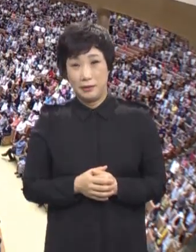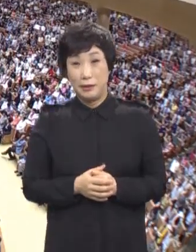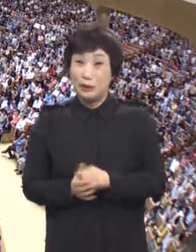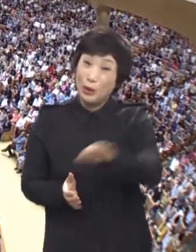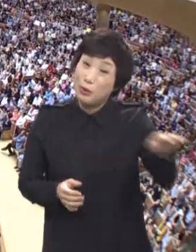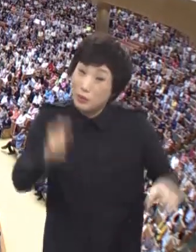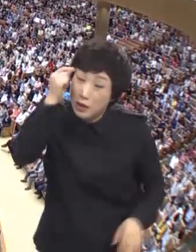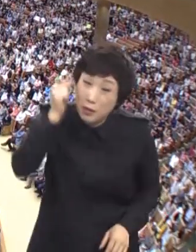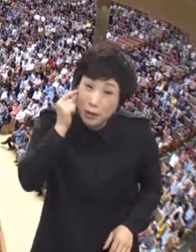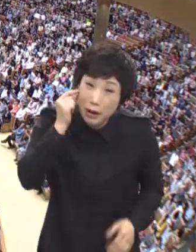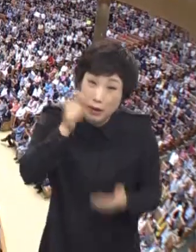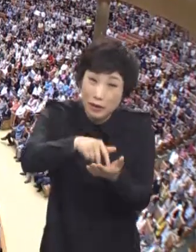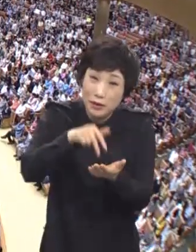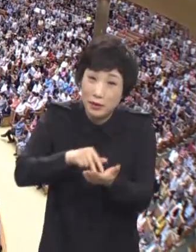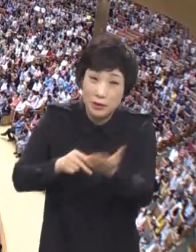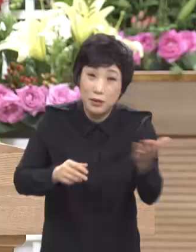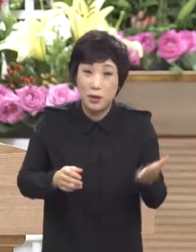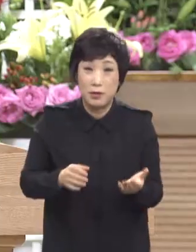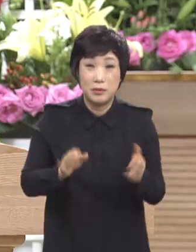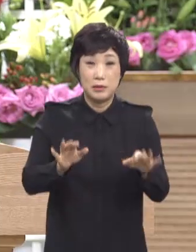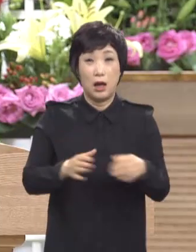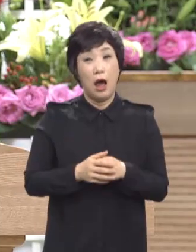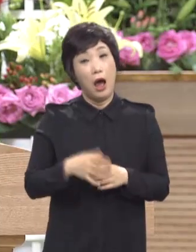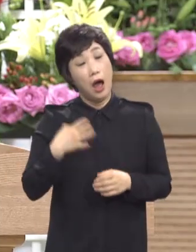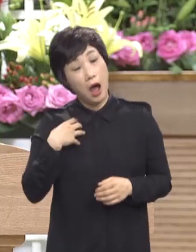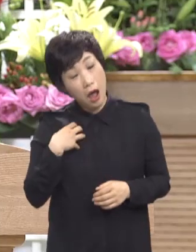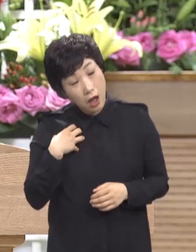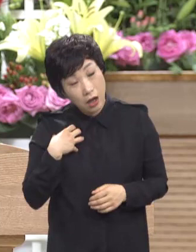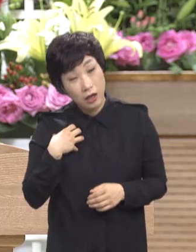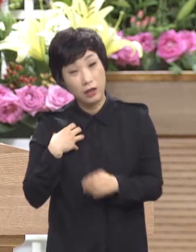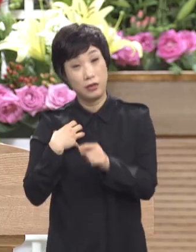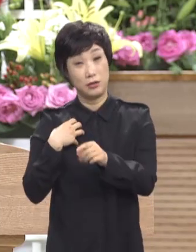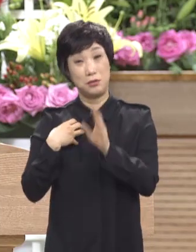우리가 생각해도 감당이 안 돼.